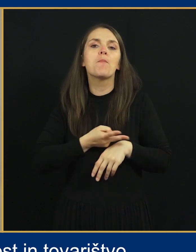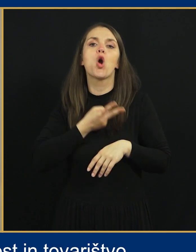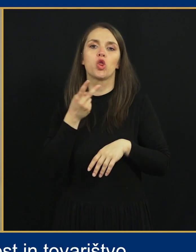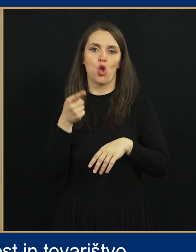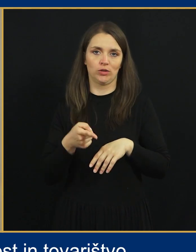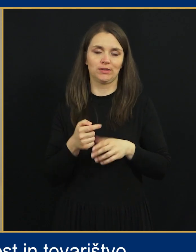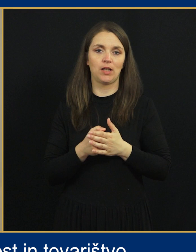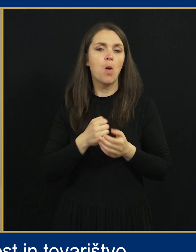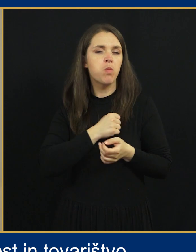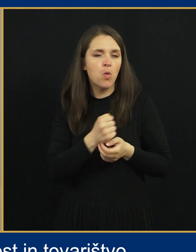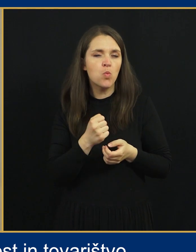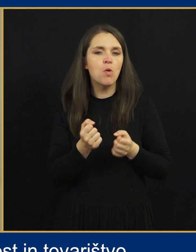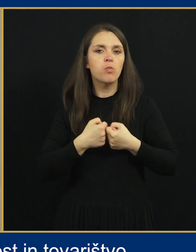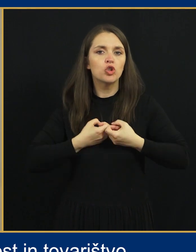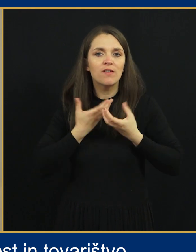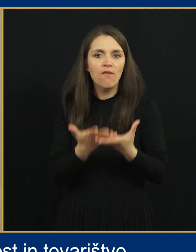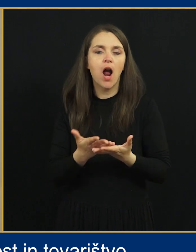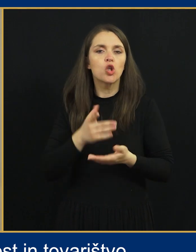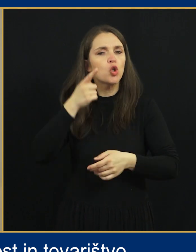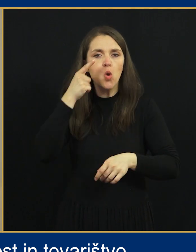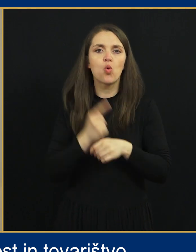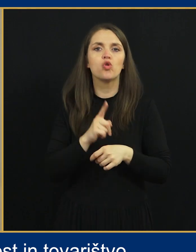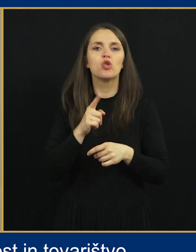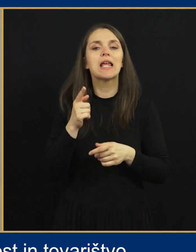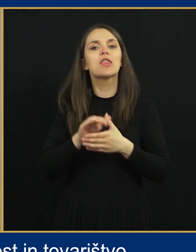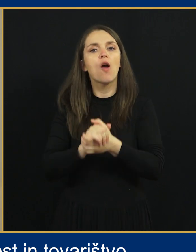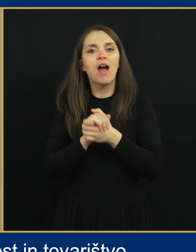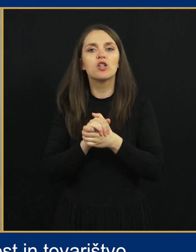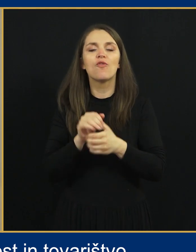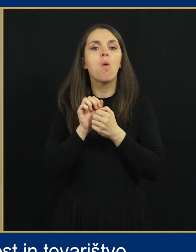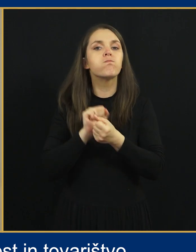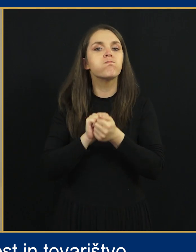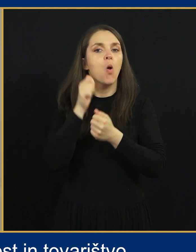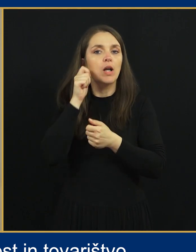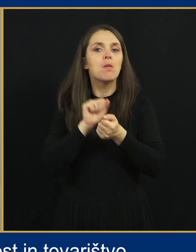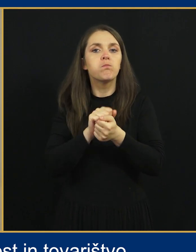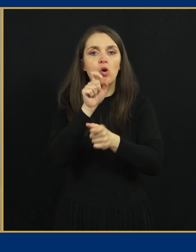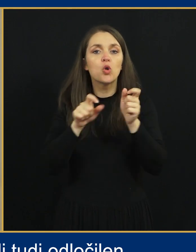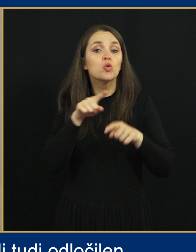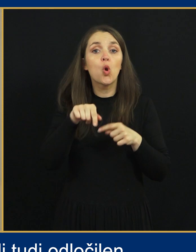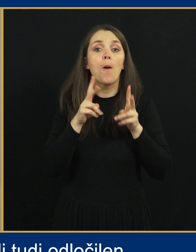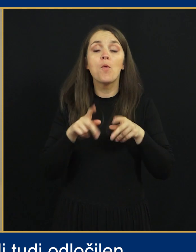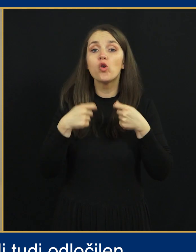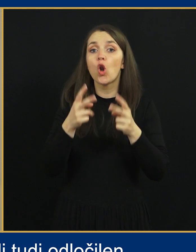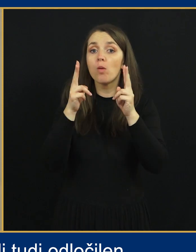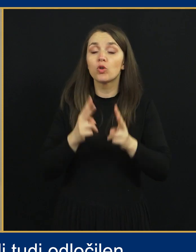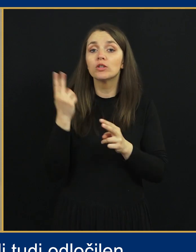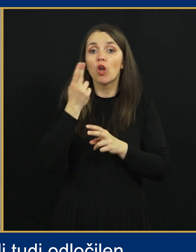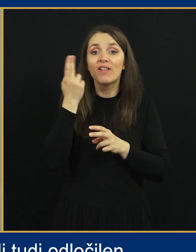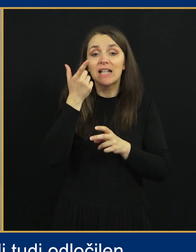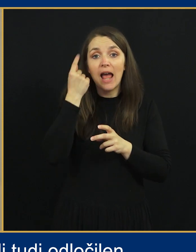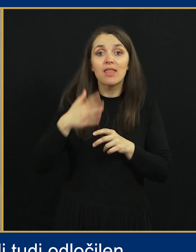Pogum, požrtvovalnost, odločnost in tovarištvo bork in borcev so namreč omogočili obstoj slovenskega naroda